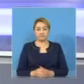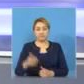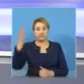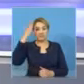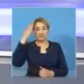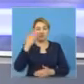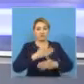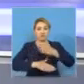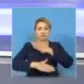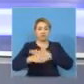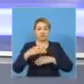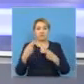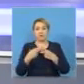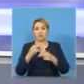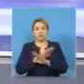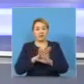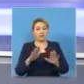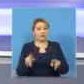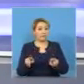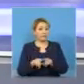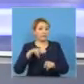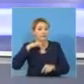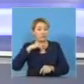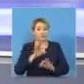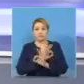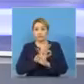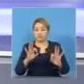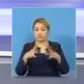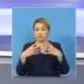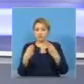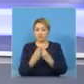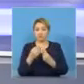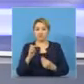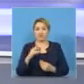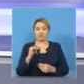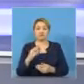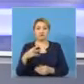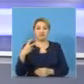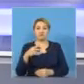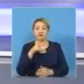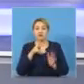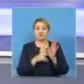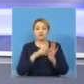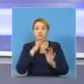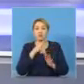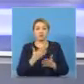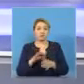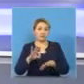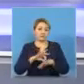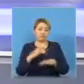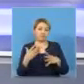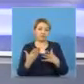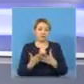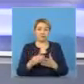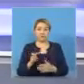Таланту инвалидность не помеха. Тому пример замечательная семья Власовых. Уже 28 лет, как супруги